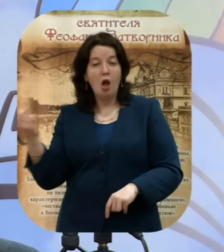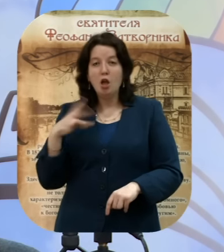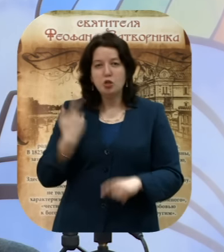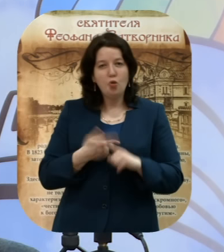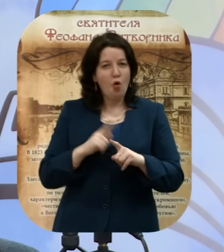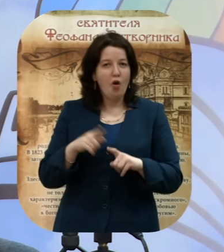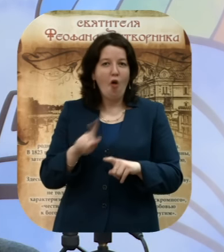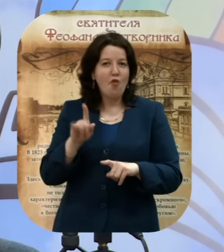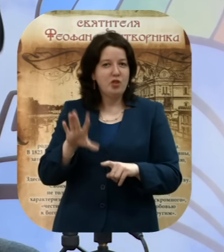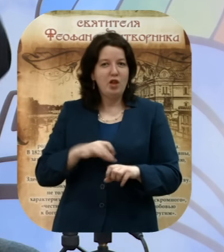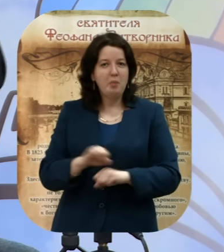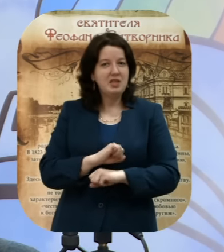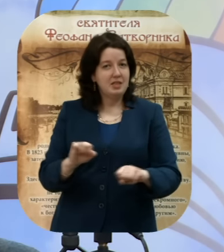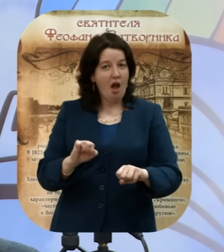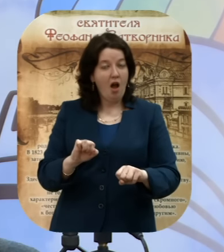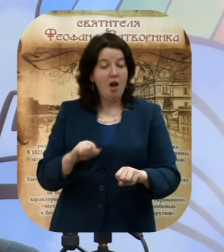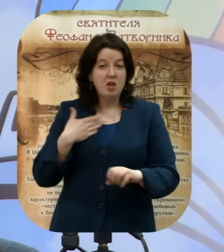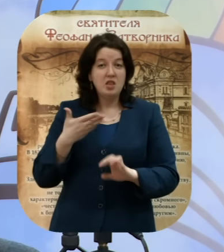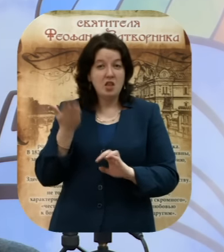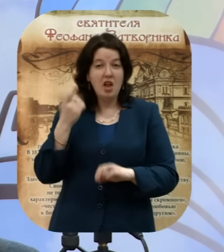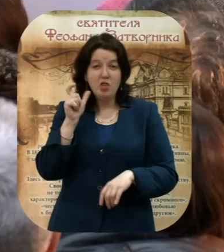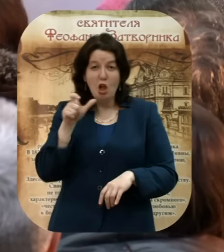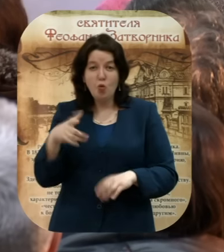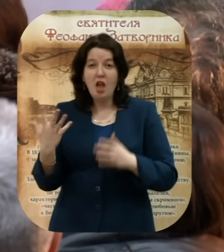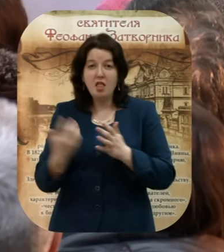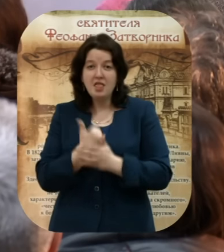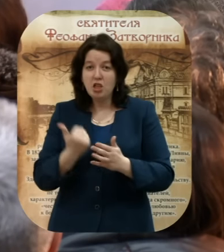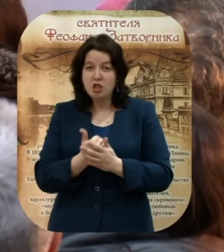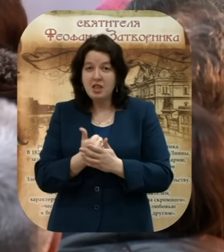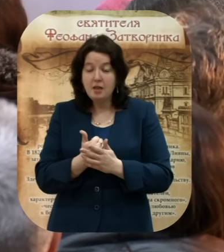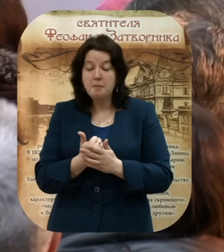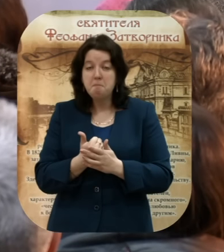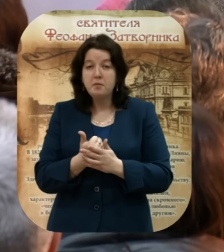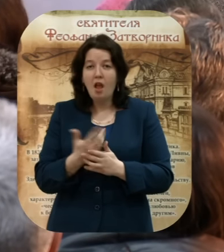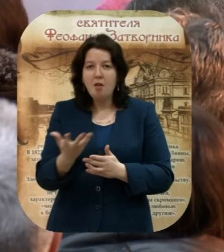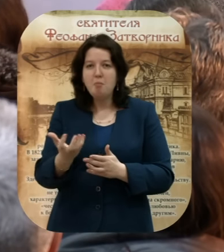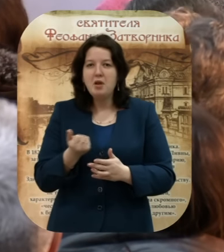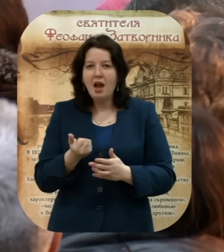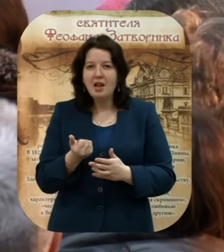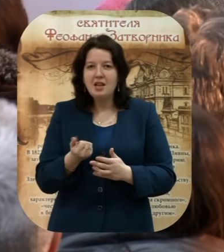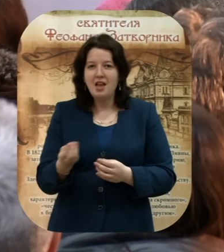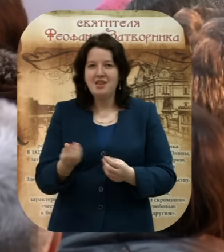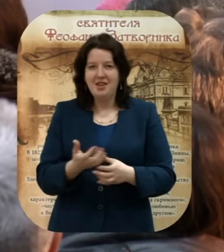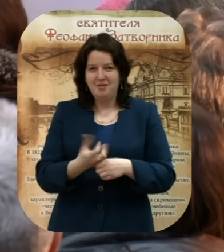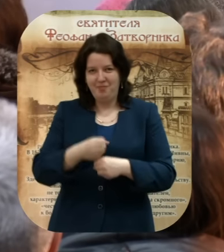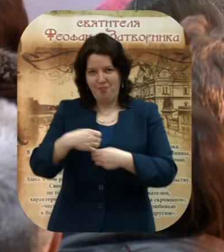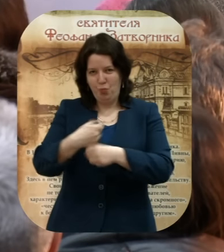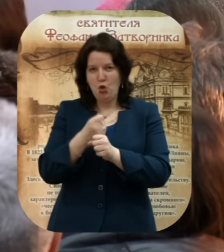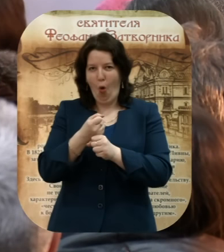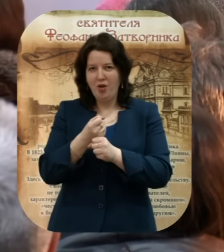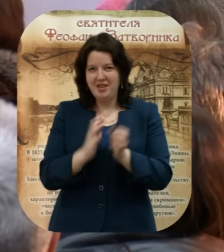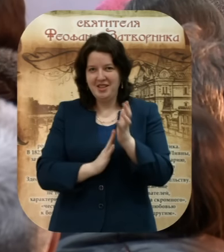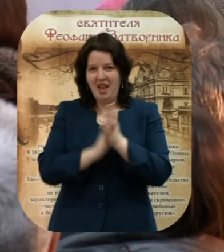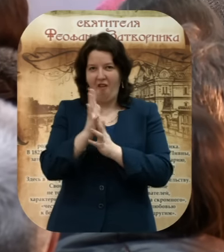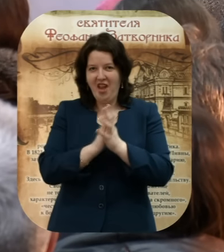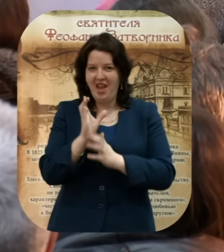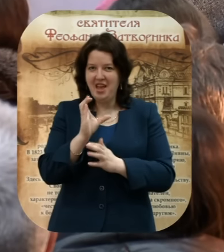все время. Они нашли очень хороший выход. Брали пучок хорошего, пахнущего сенца